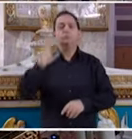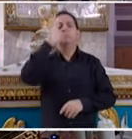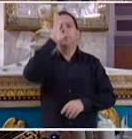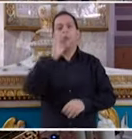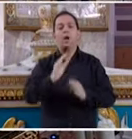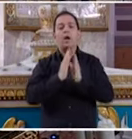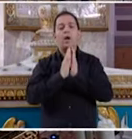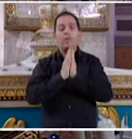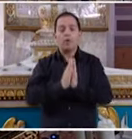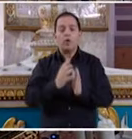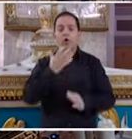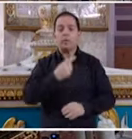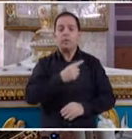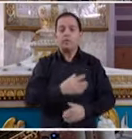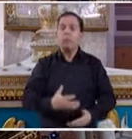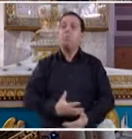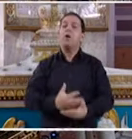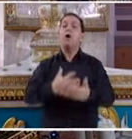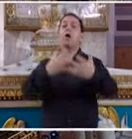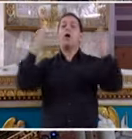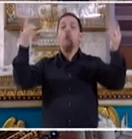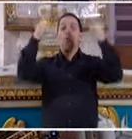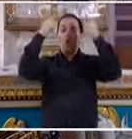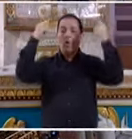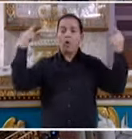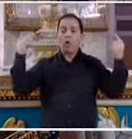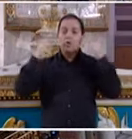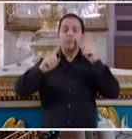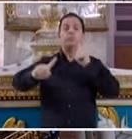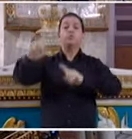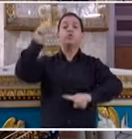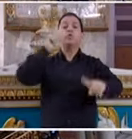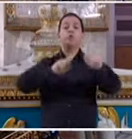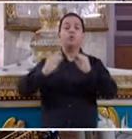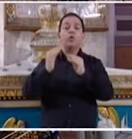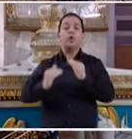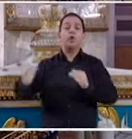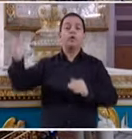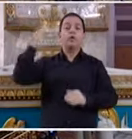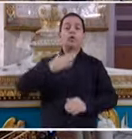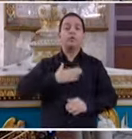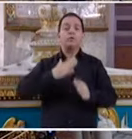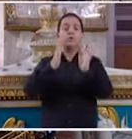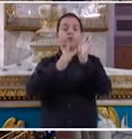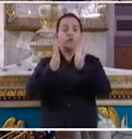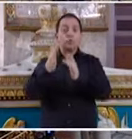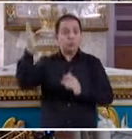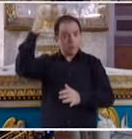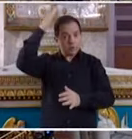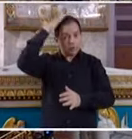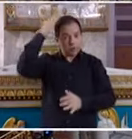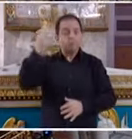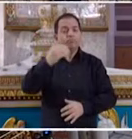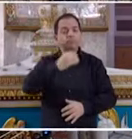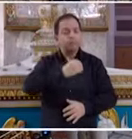Αμήν. Και έστετε ελέη του Μεγάλου Θεού και σωτήρος ημών Ιησού Χριστού με τα